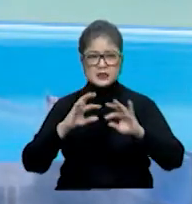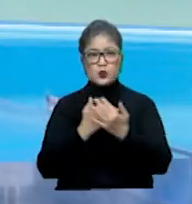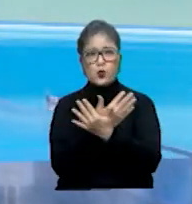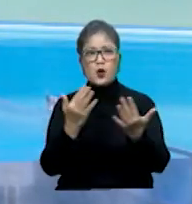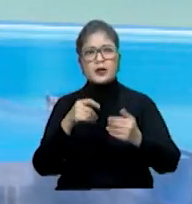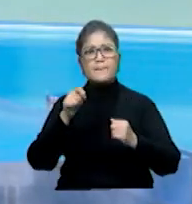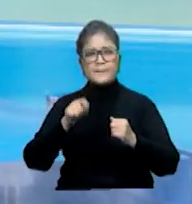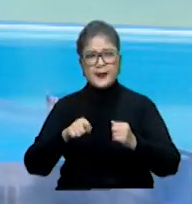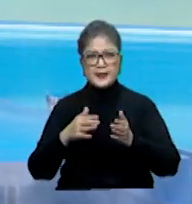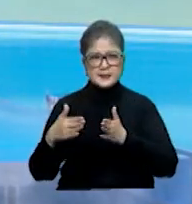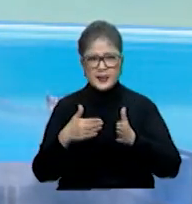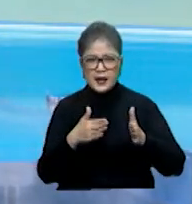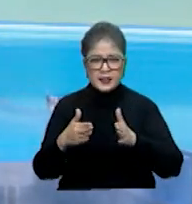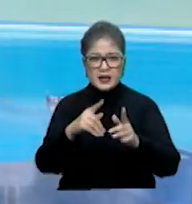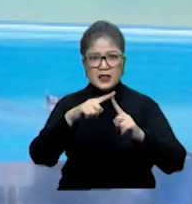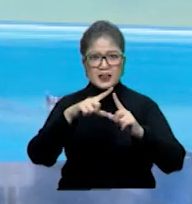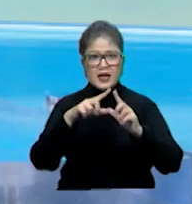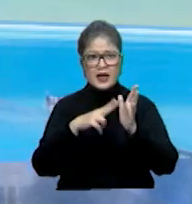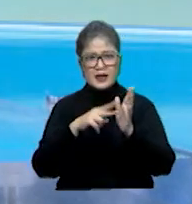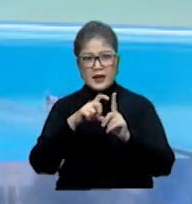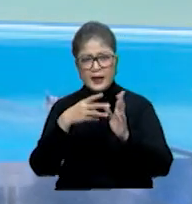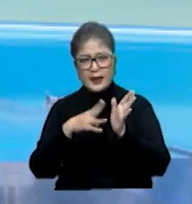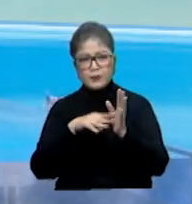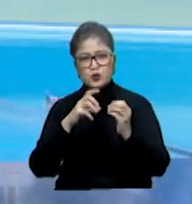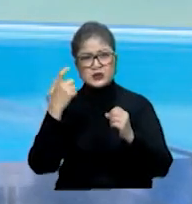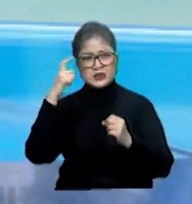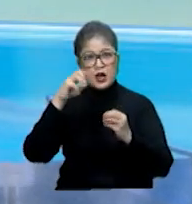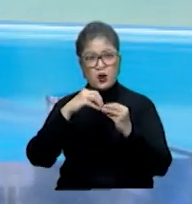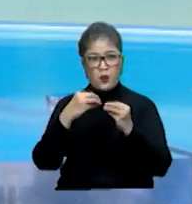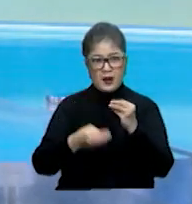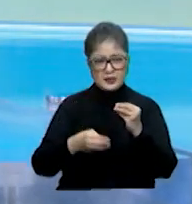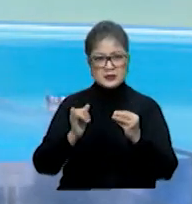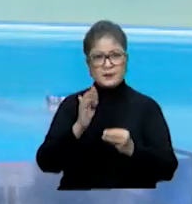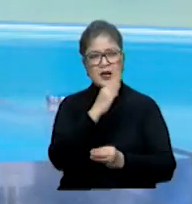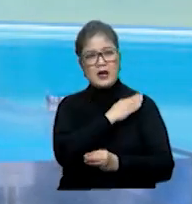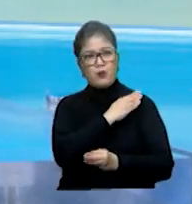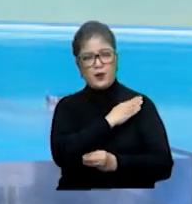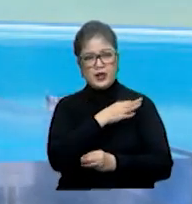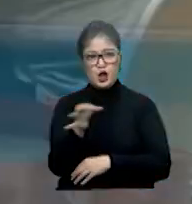tandem antar caleg DPR, DPRD Provinsi, dan DPRD Kabupaten Kota.